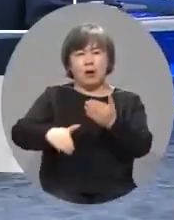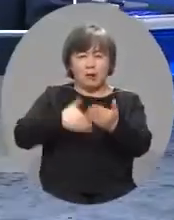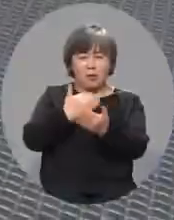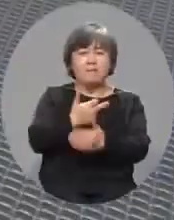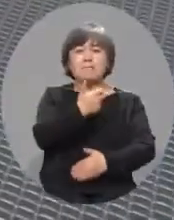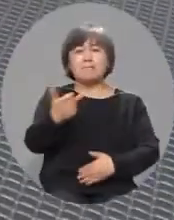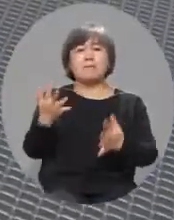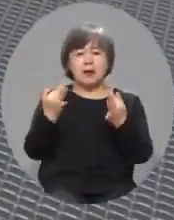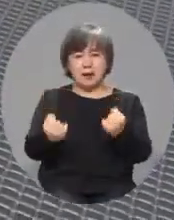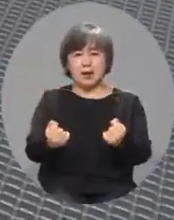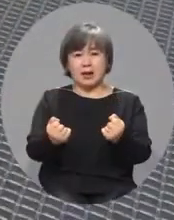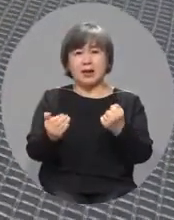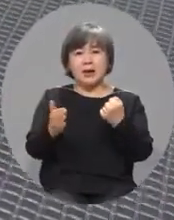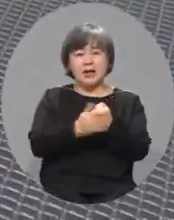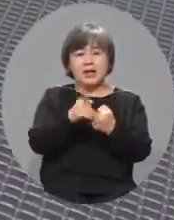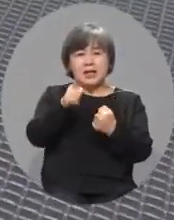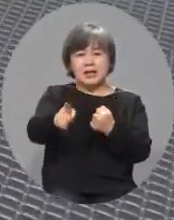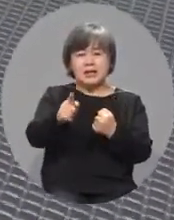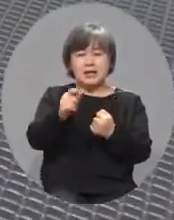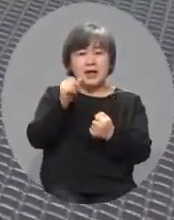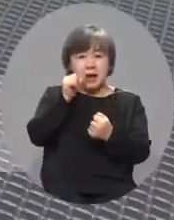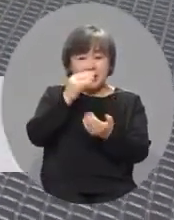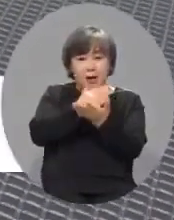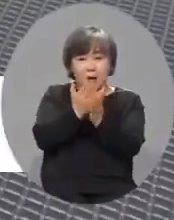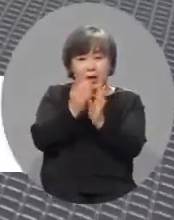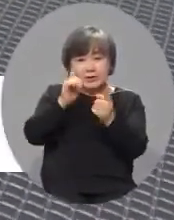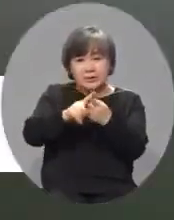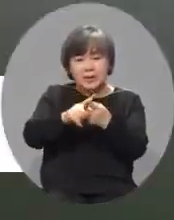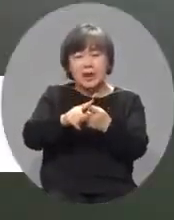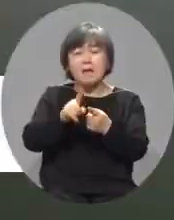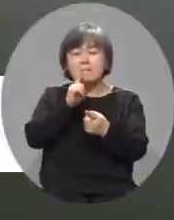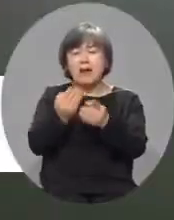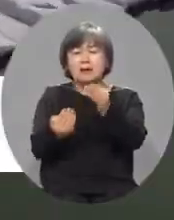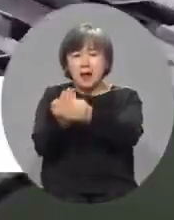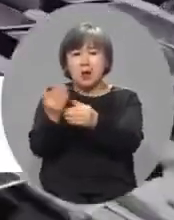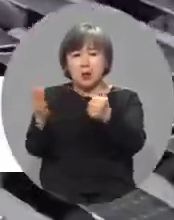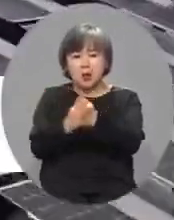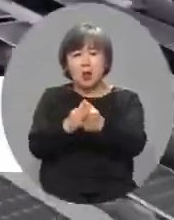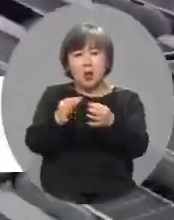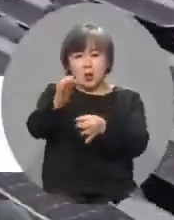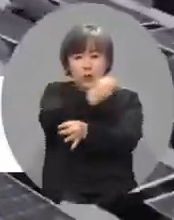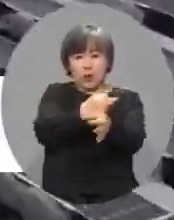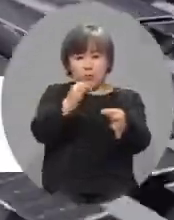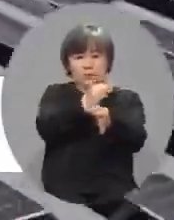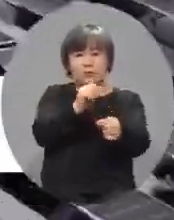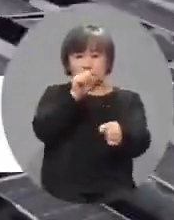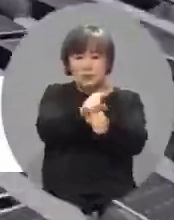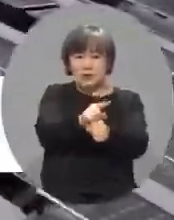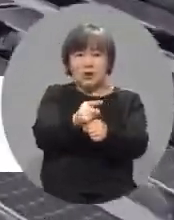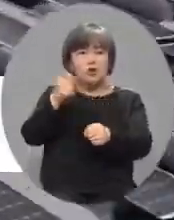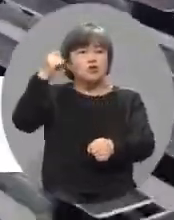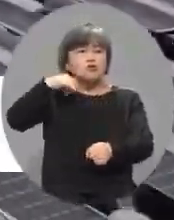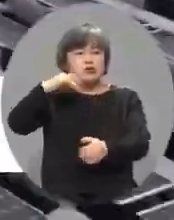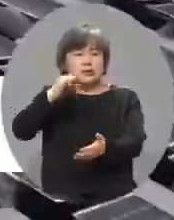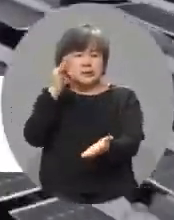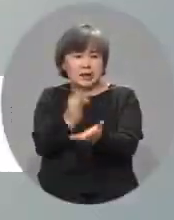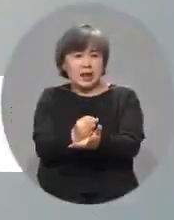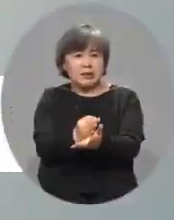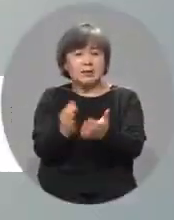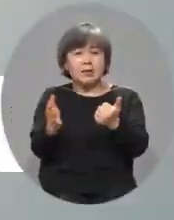큽니다. FRP 사용으로 인한 수질오염 논란뿐 아니라 경제성을 이유로 중국산 저가